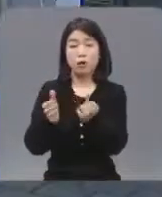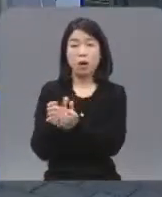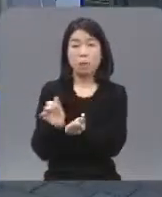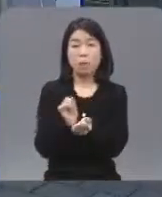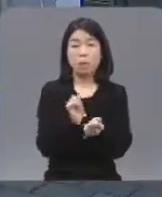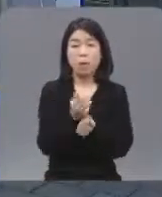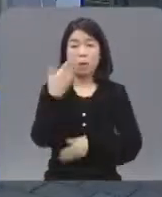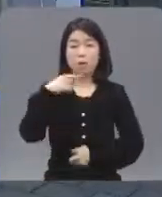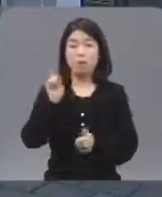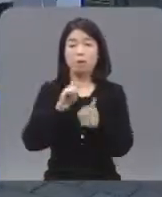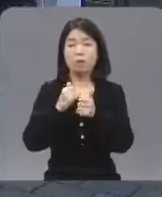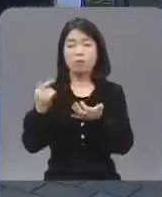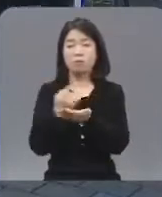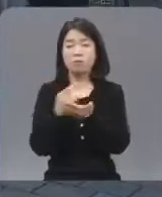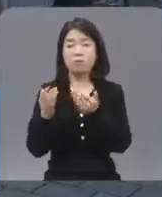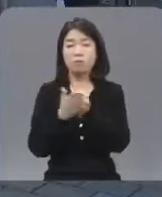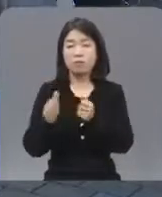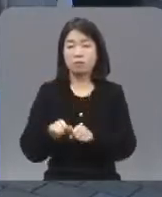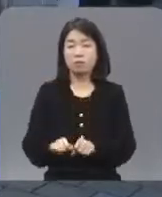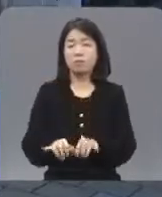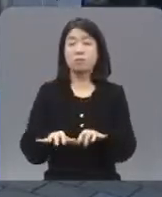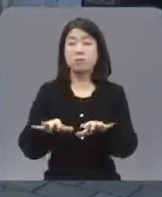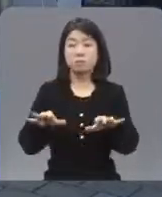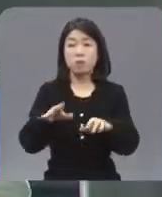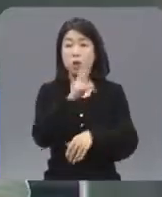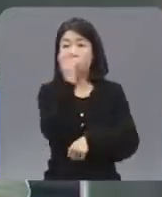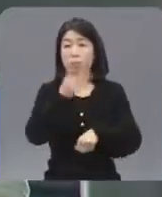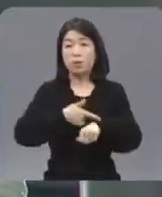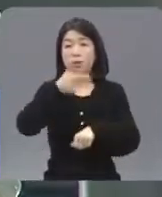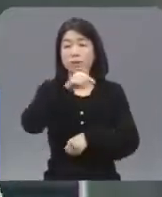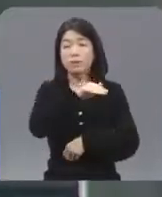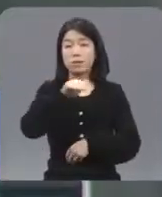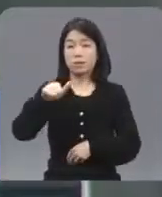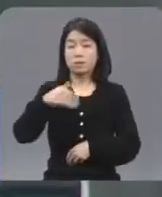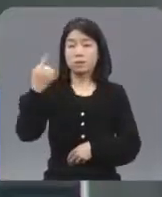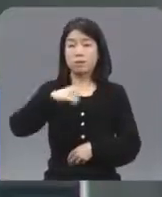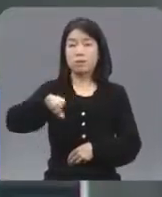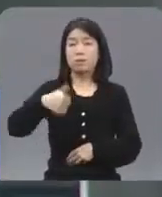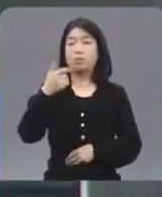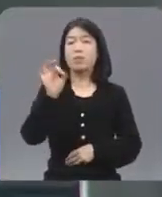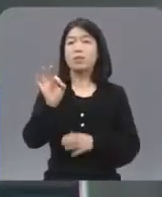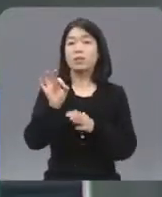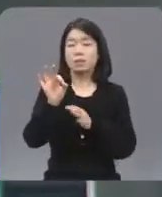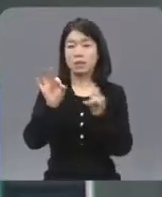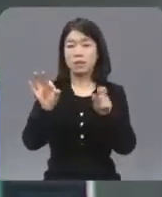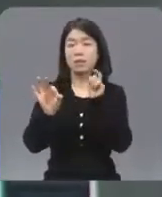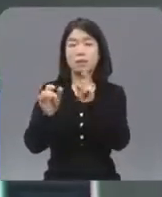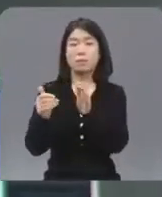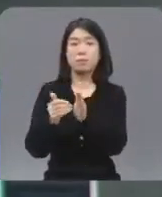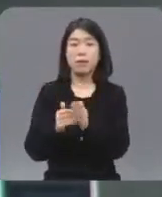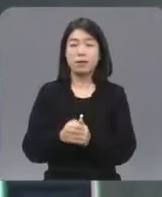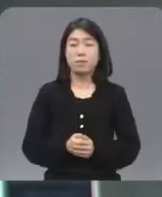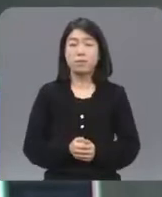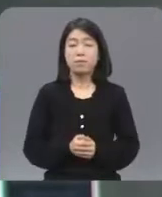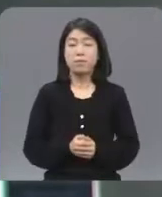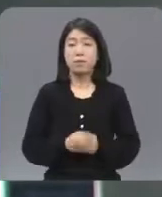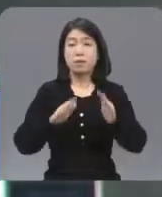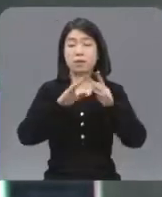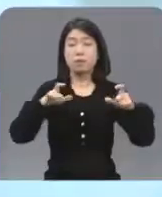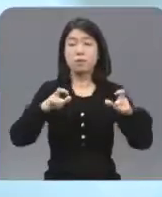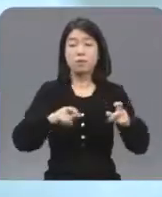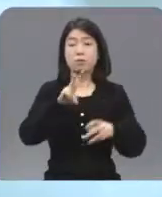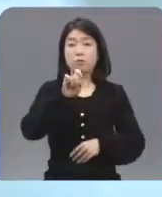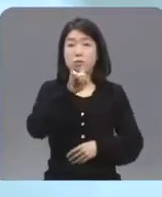기존 확진자의 접촉 등으로 확산세가 이어지면서 오후 6시를 기준으로 1,510명이 확진됐습니다. 전남 지역도